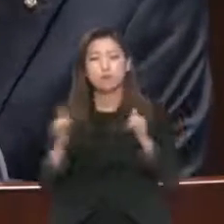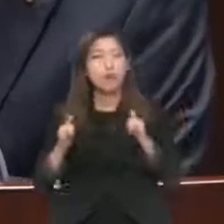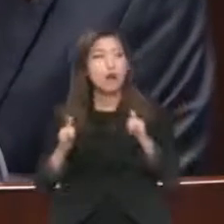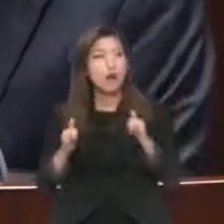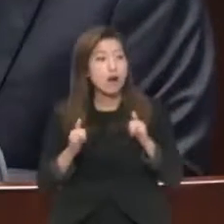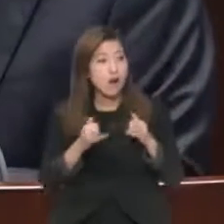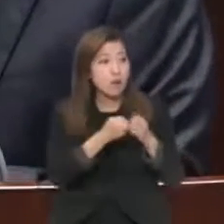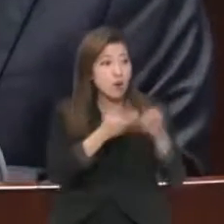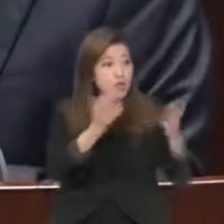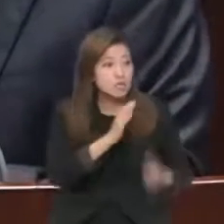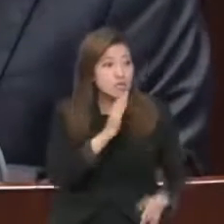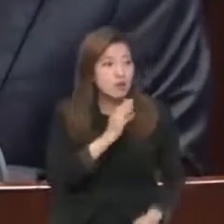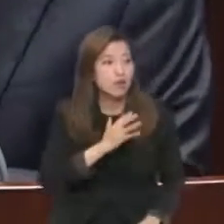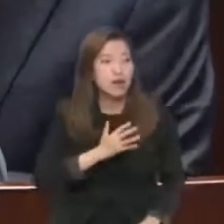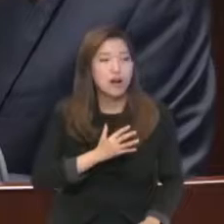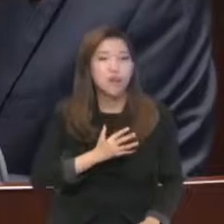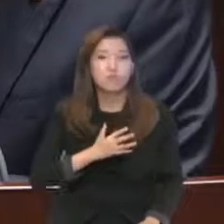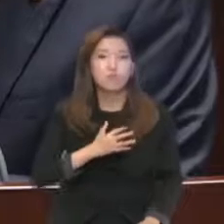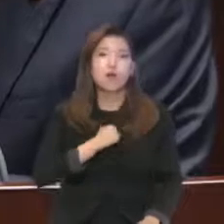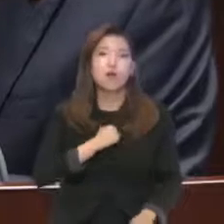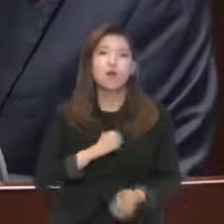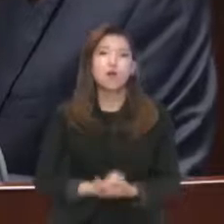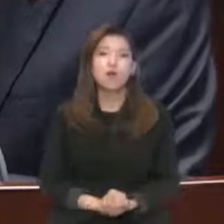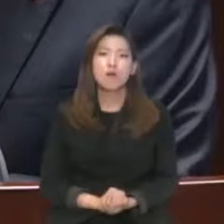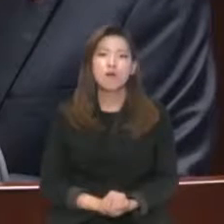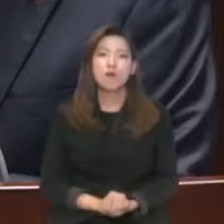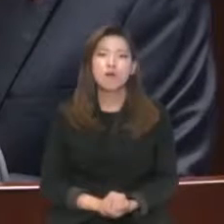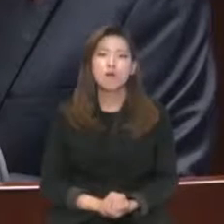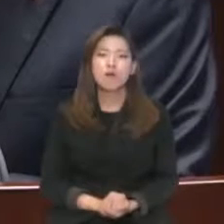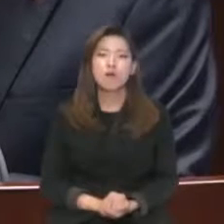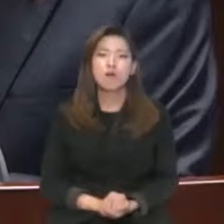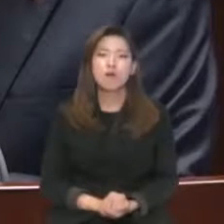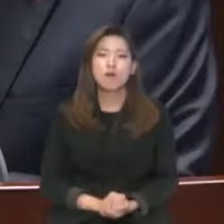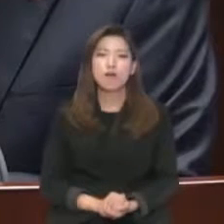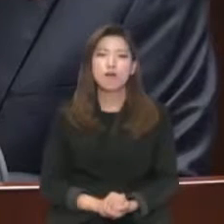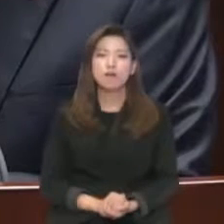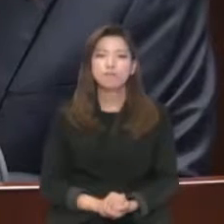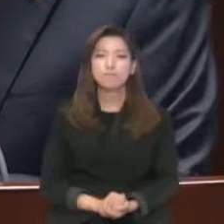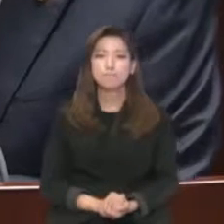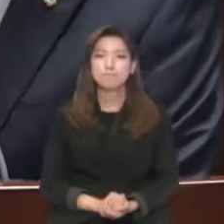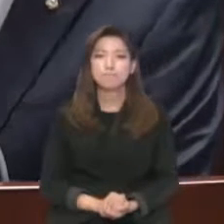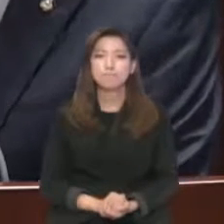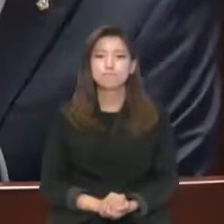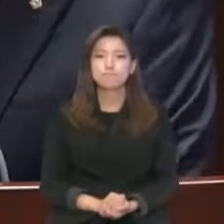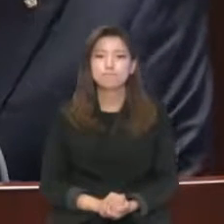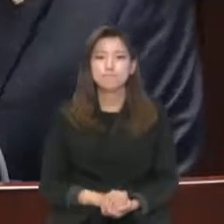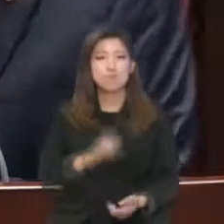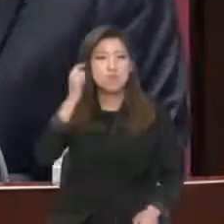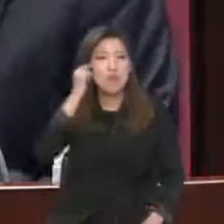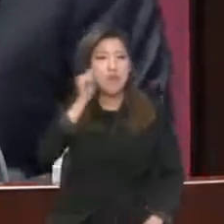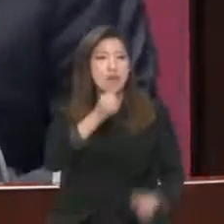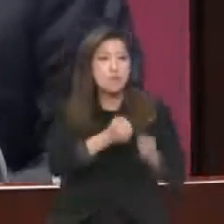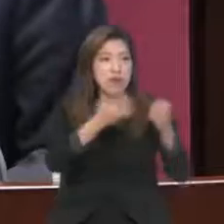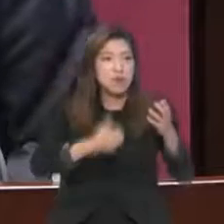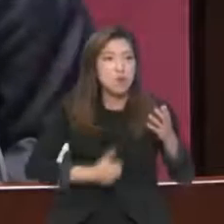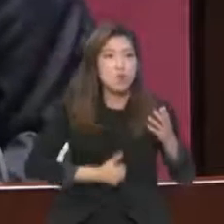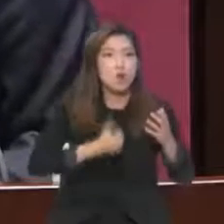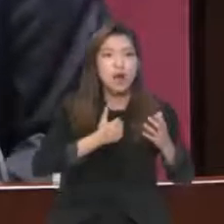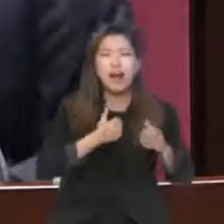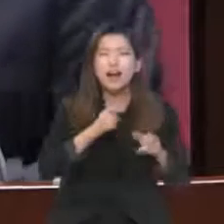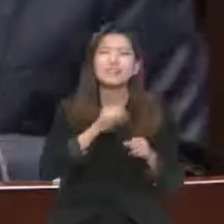놀랐습니다. 제가 이 아픈 사진을 다시 보여드리는 것은 화를 내자는 뜻이 아니고요. 제가